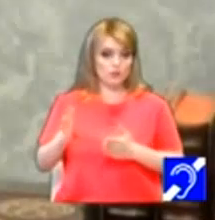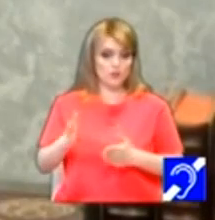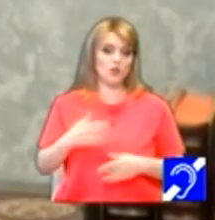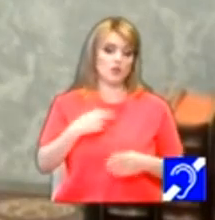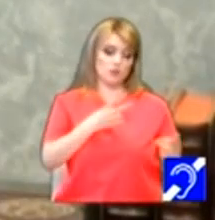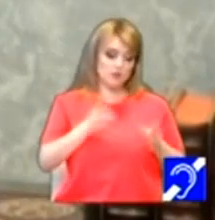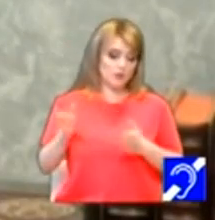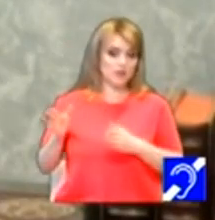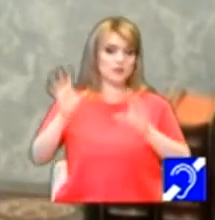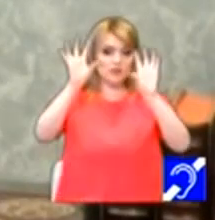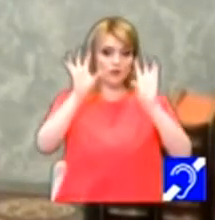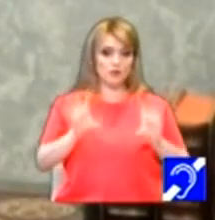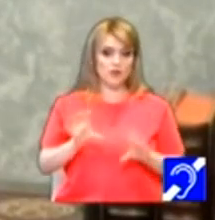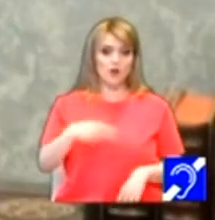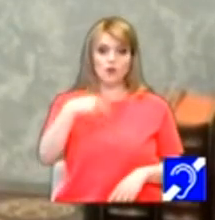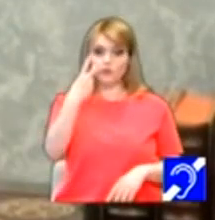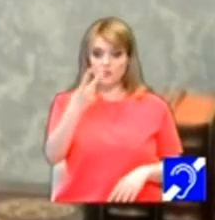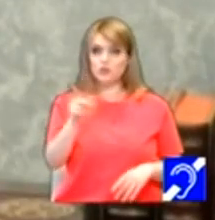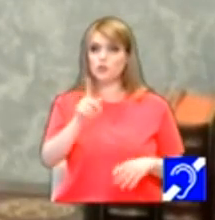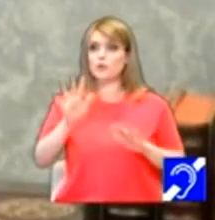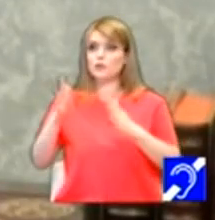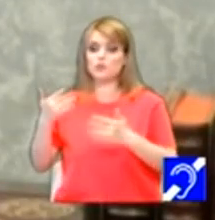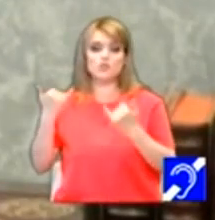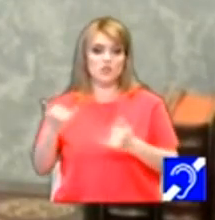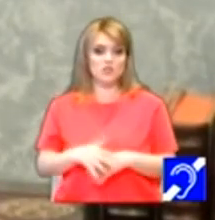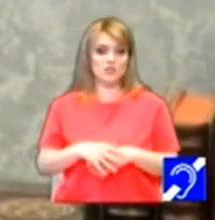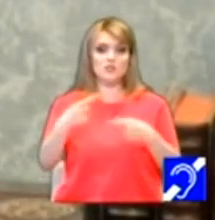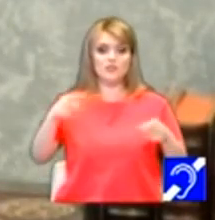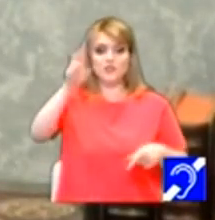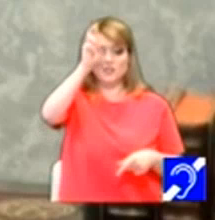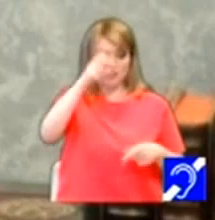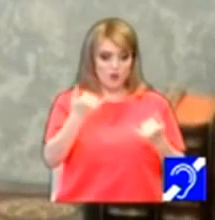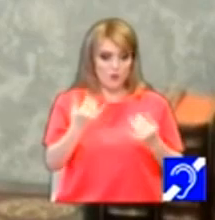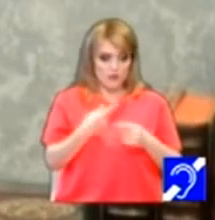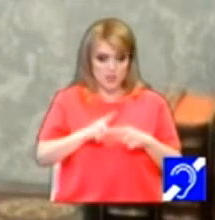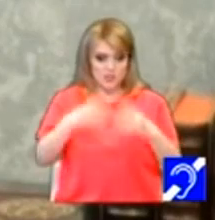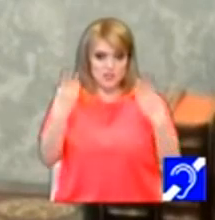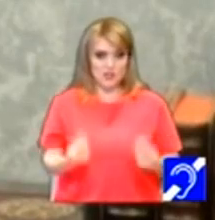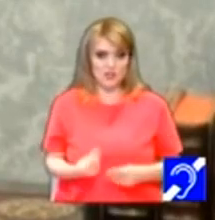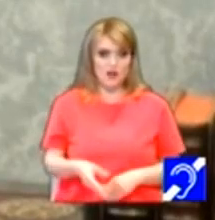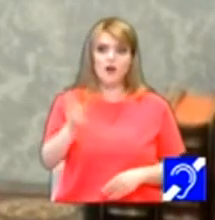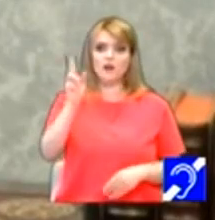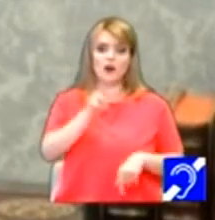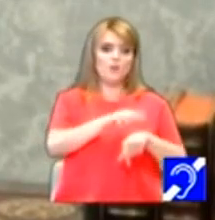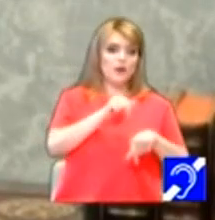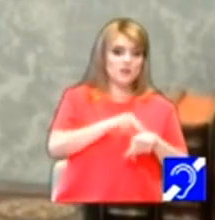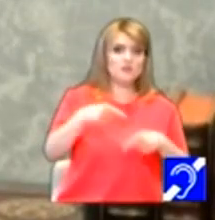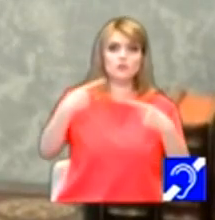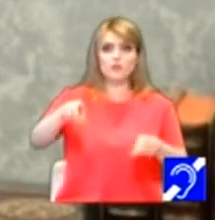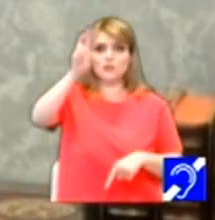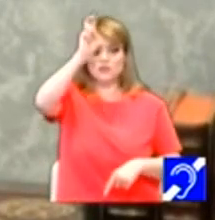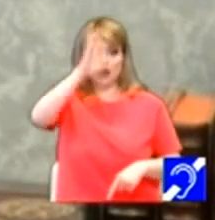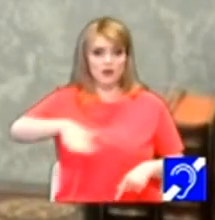legii. Urmăriți, vă rog, ce se întâmplă în diferite state acum, în aceste zile. Și cum organele de forță din alte